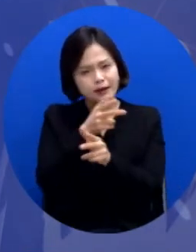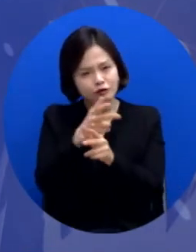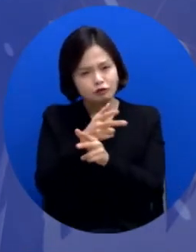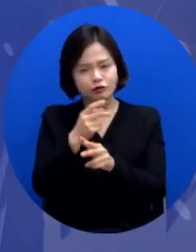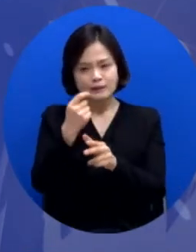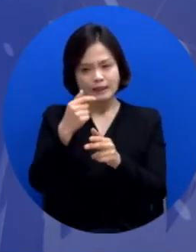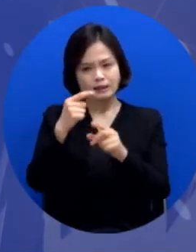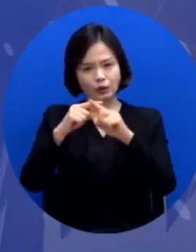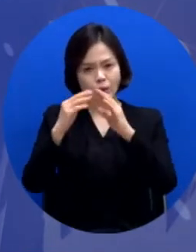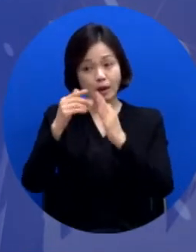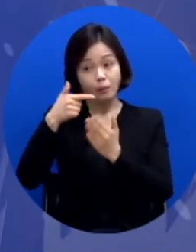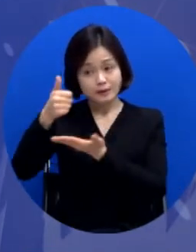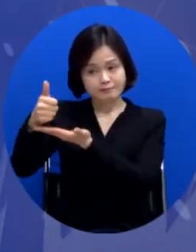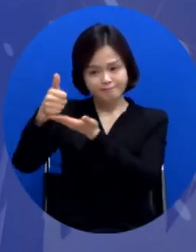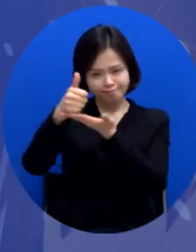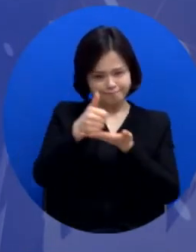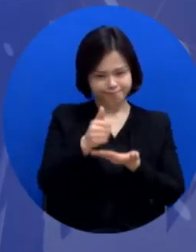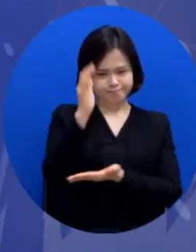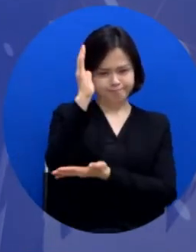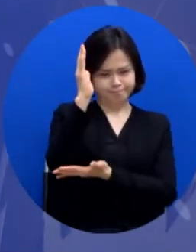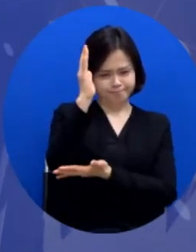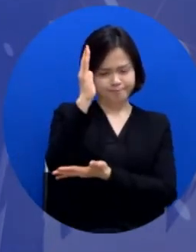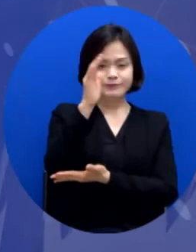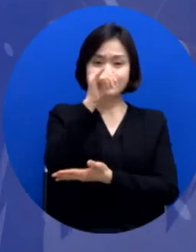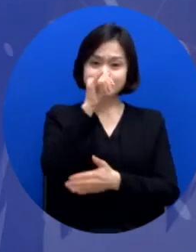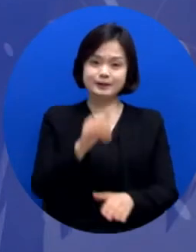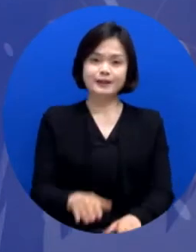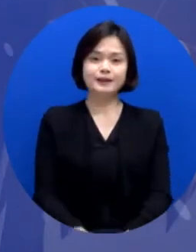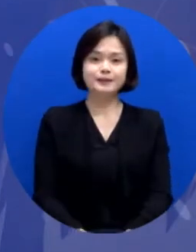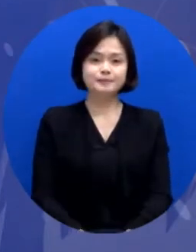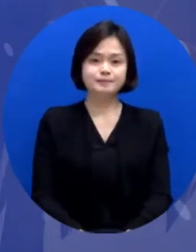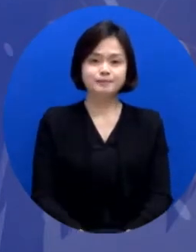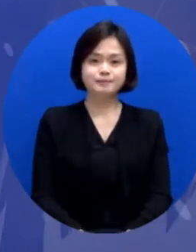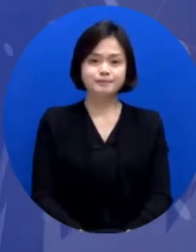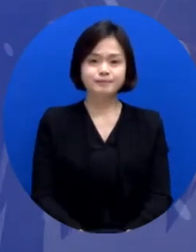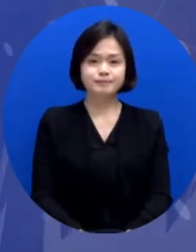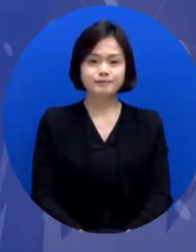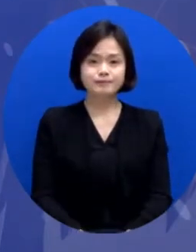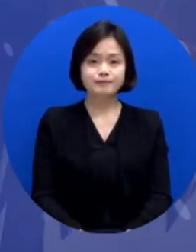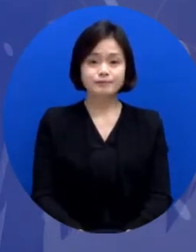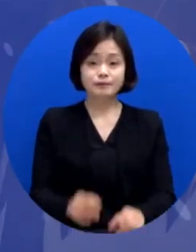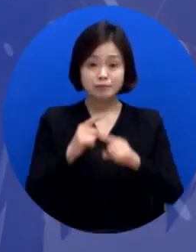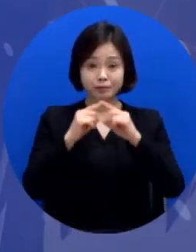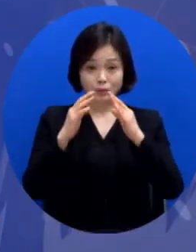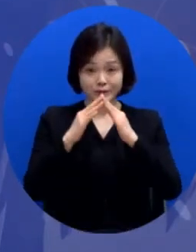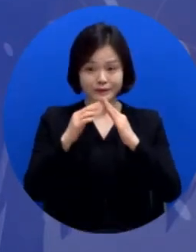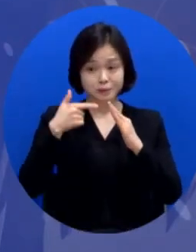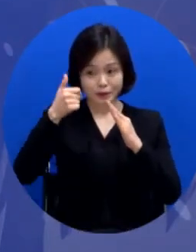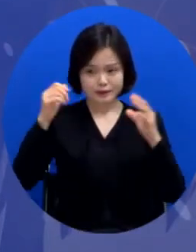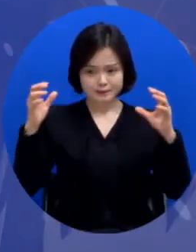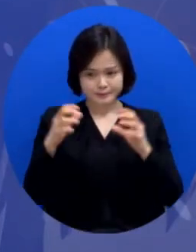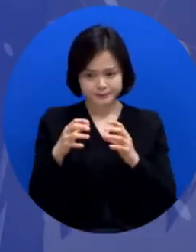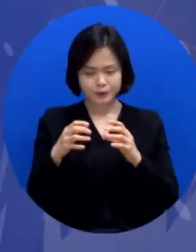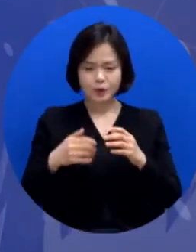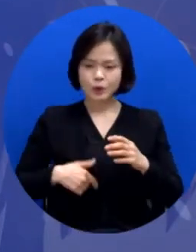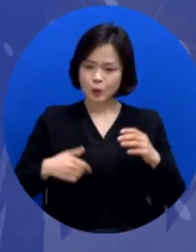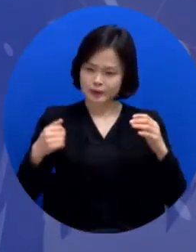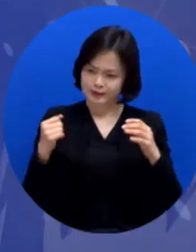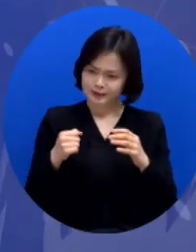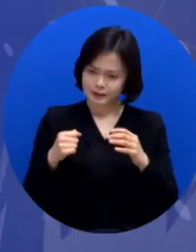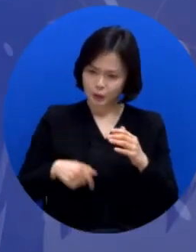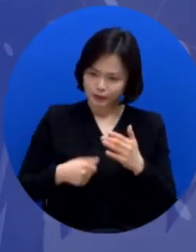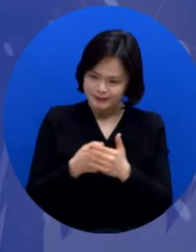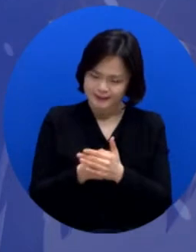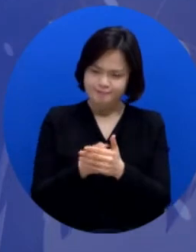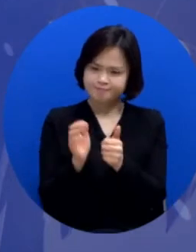서강 다 내세웠습니다 아 아 그러면서 이 목회자들이 좀 용기를 얻고 서로 좀 상생하는 방안들을 모색을 했는데요 이렇게